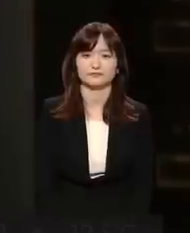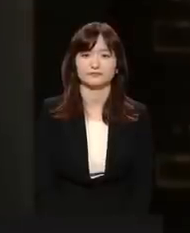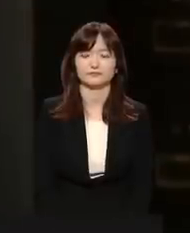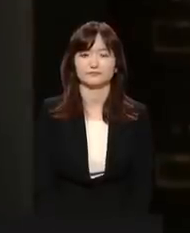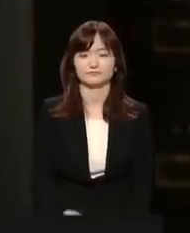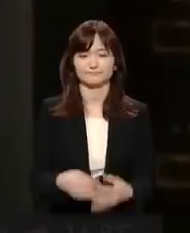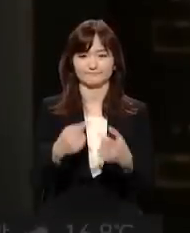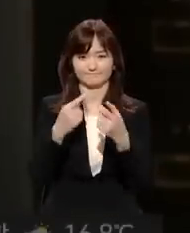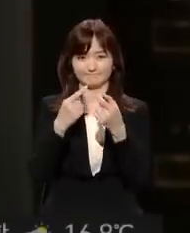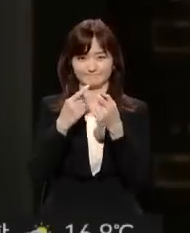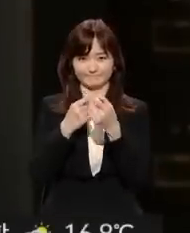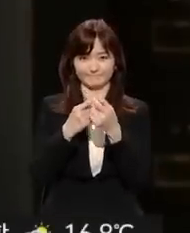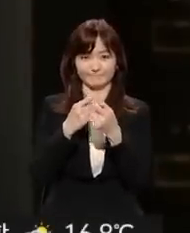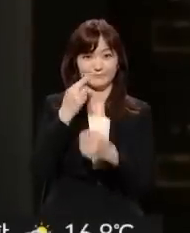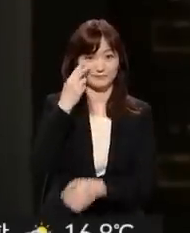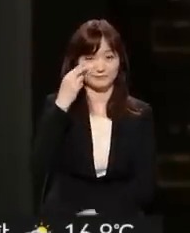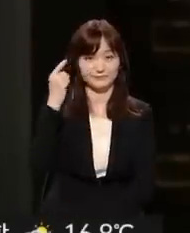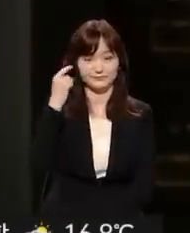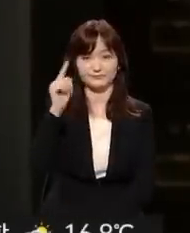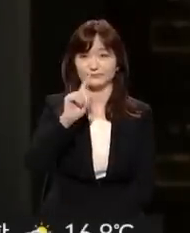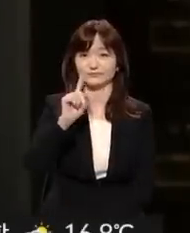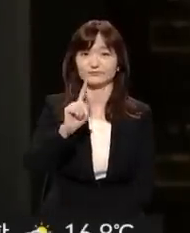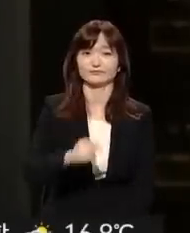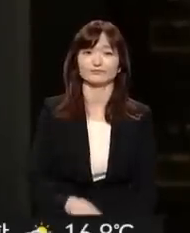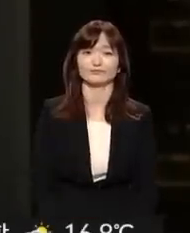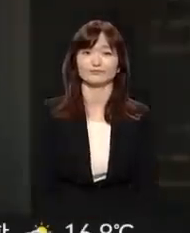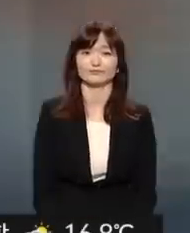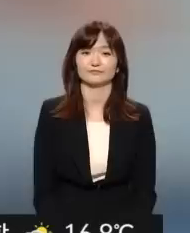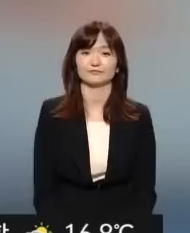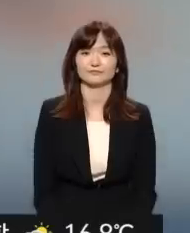자, 오늘 첫 번째 픽 미국으로 가보시죠.